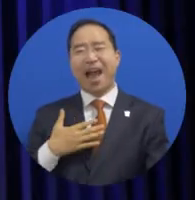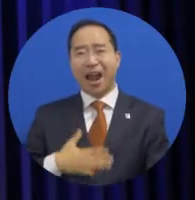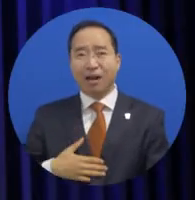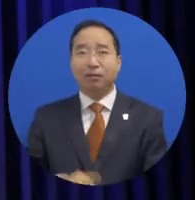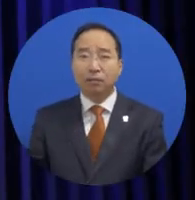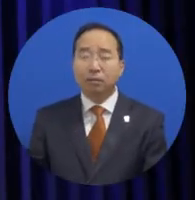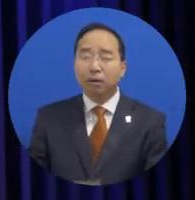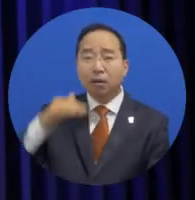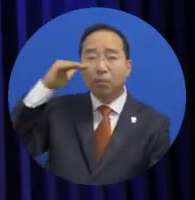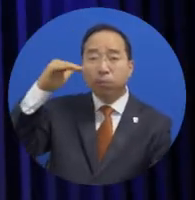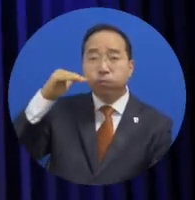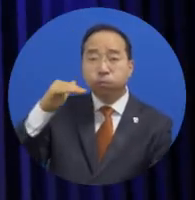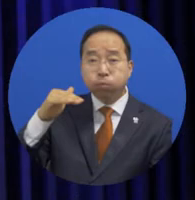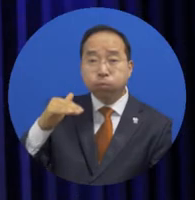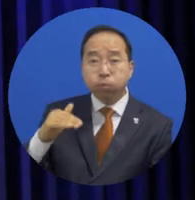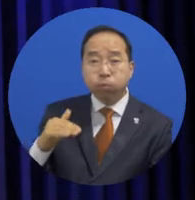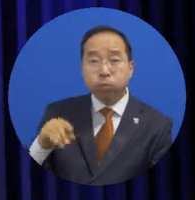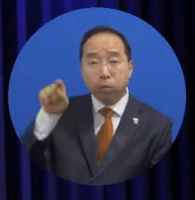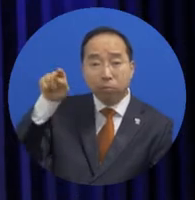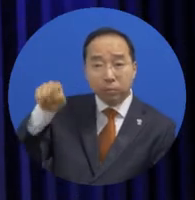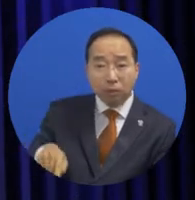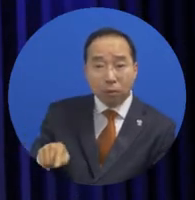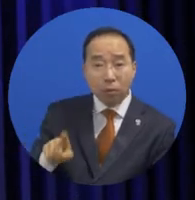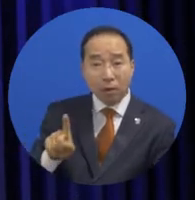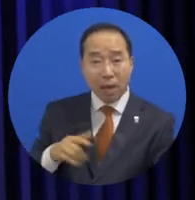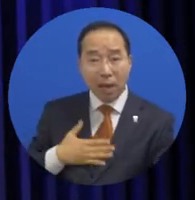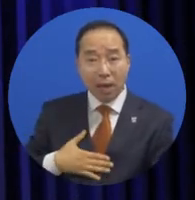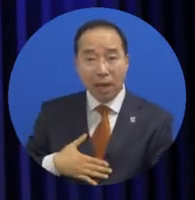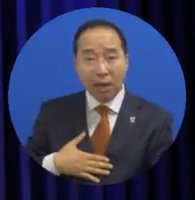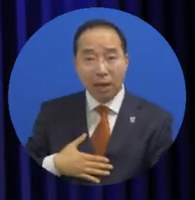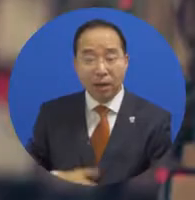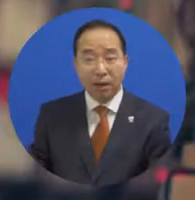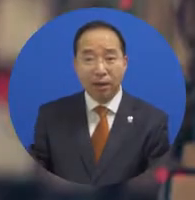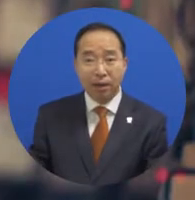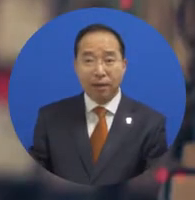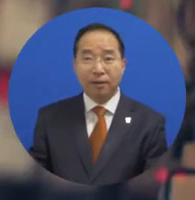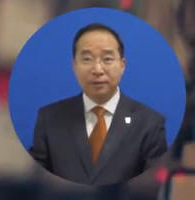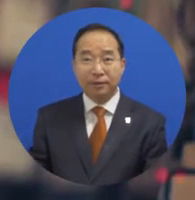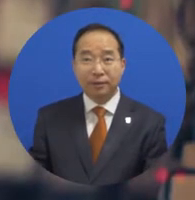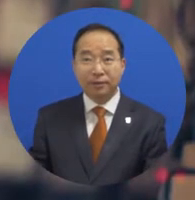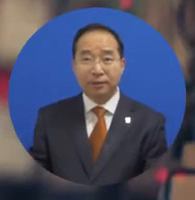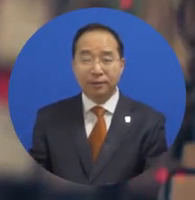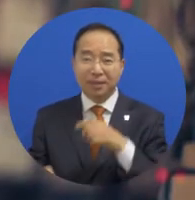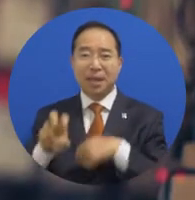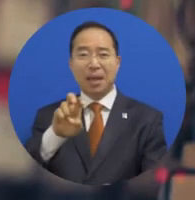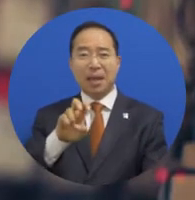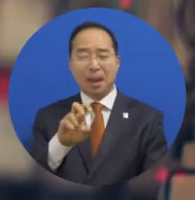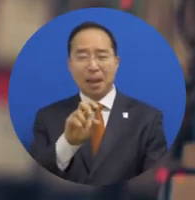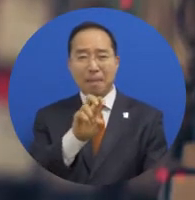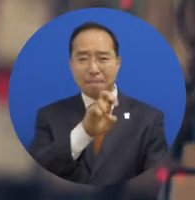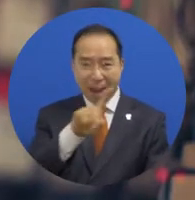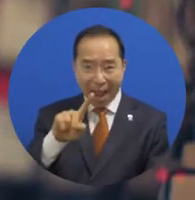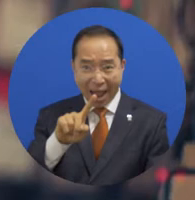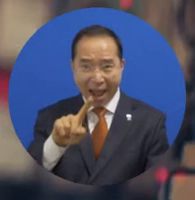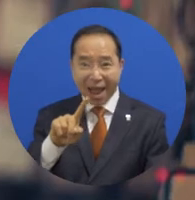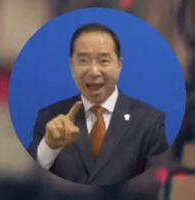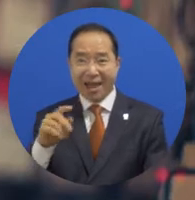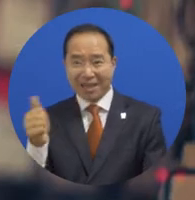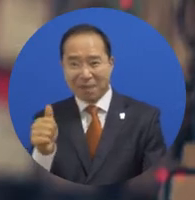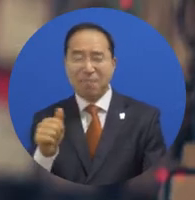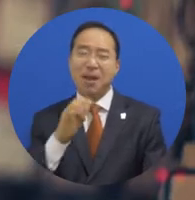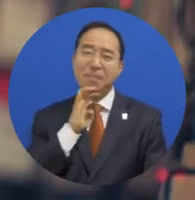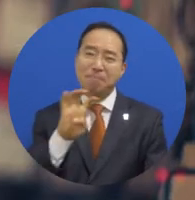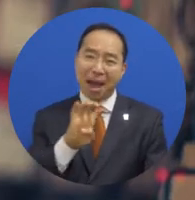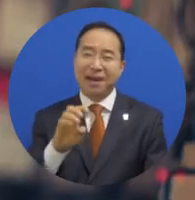수학 체력, 신녀 체력, 육남 체력 뭔지 아실 것 같아요? 만남은 마흔 남자,